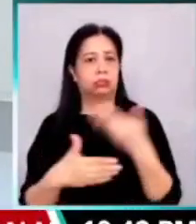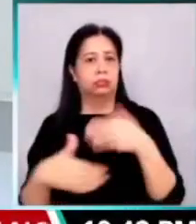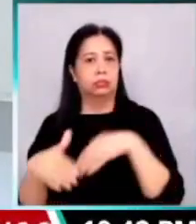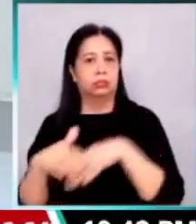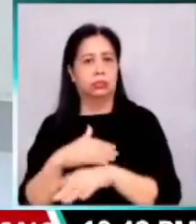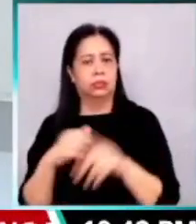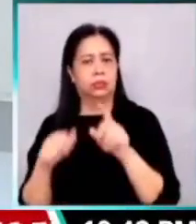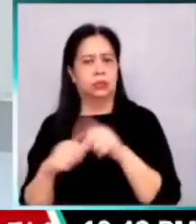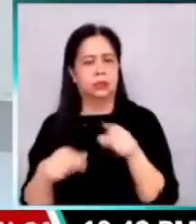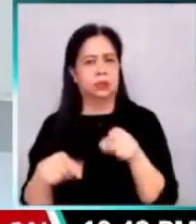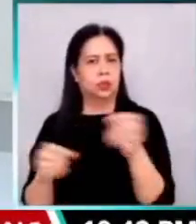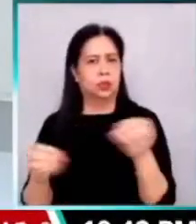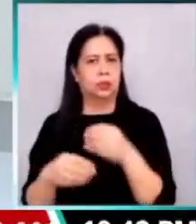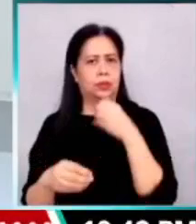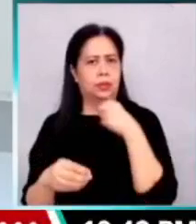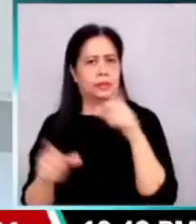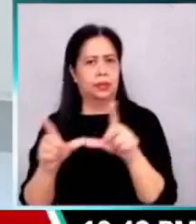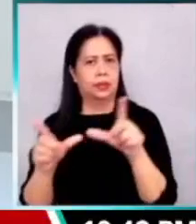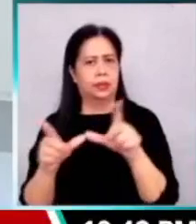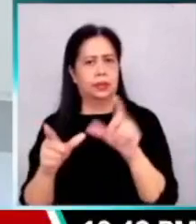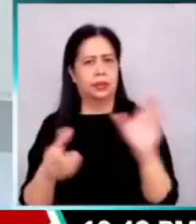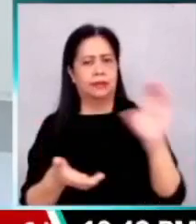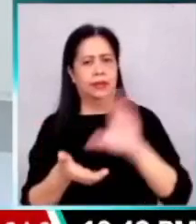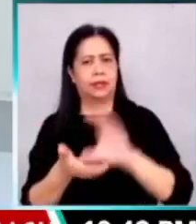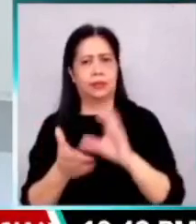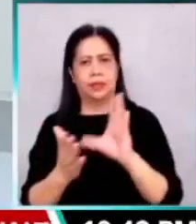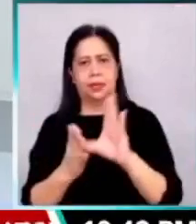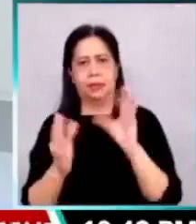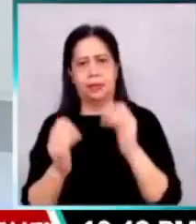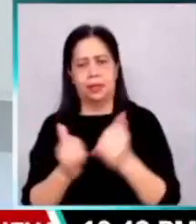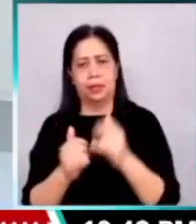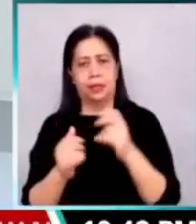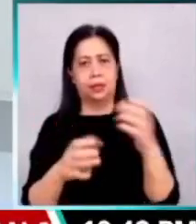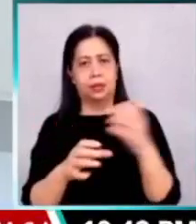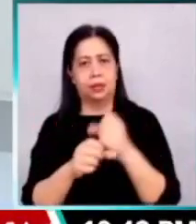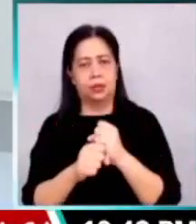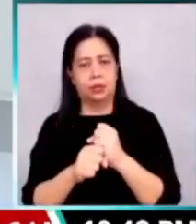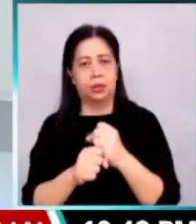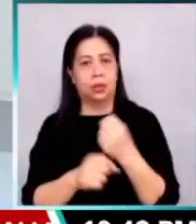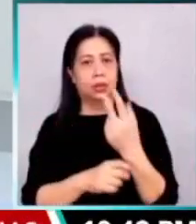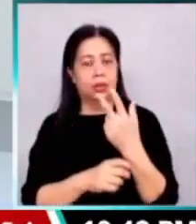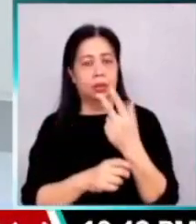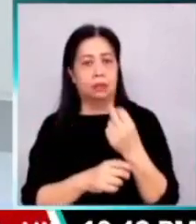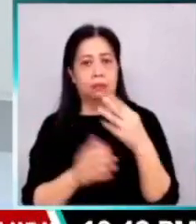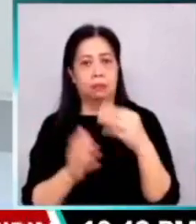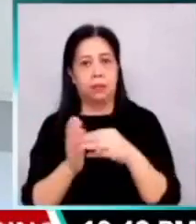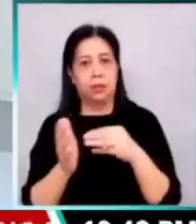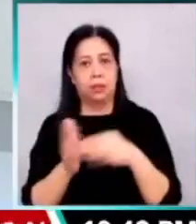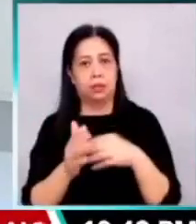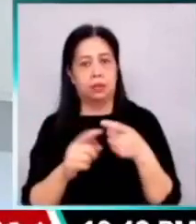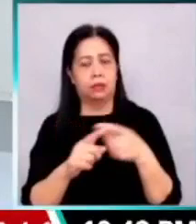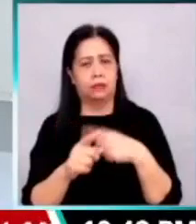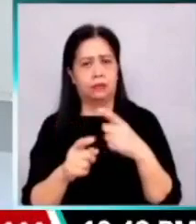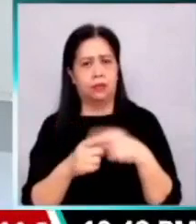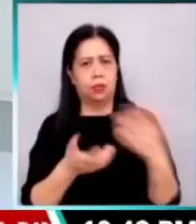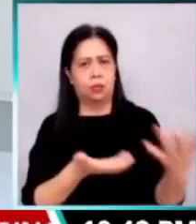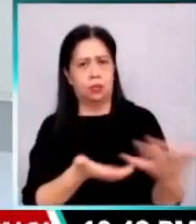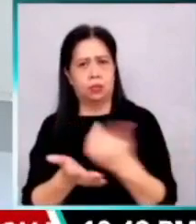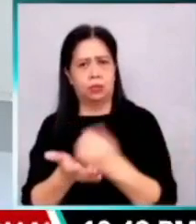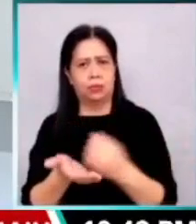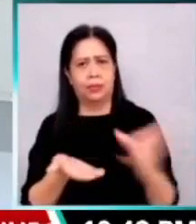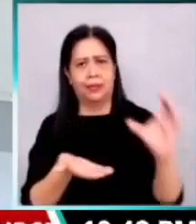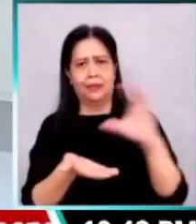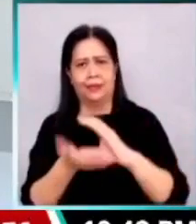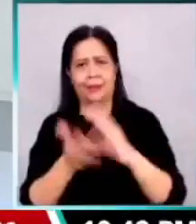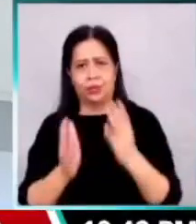umano lisensyadong investment company na nakakuha ng 30 million pesos mula sa mga nahikayat nitong mamuhunan.